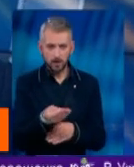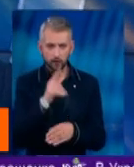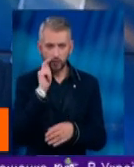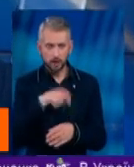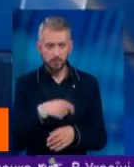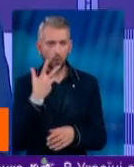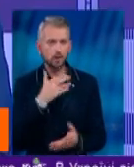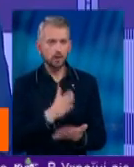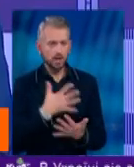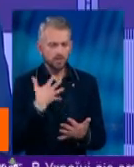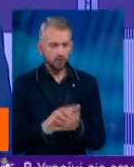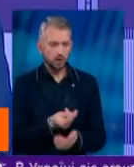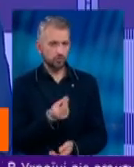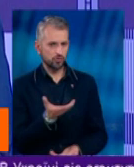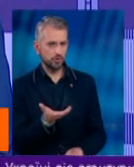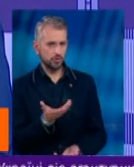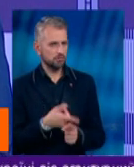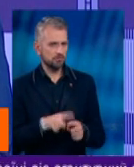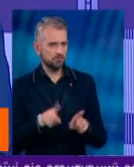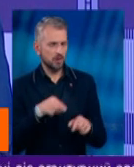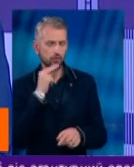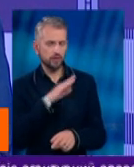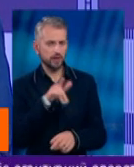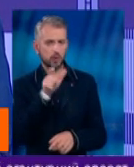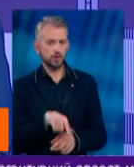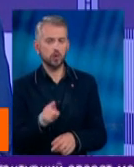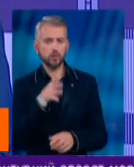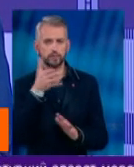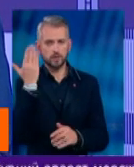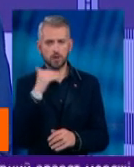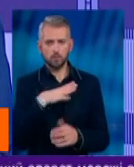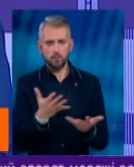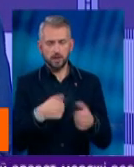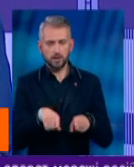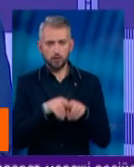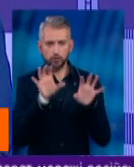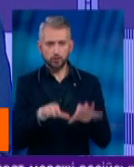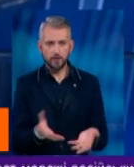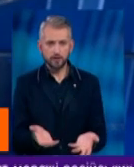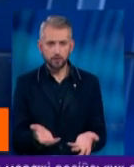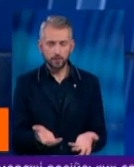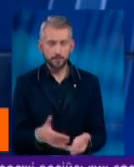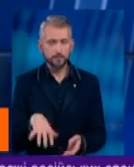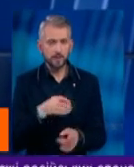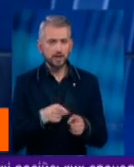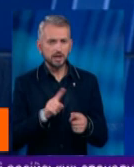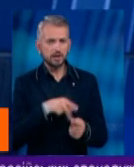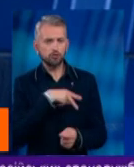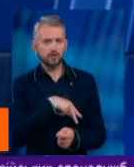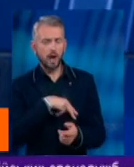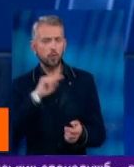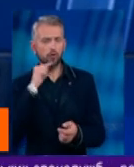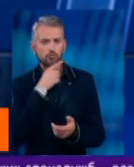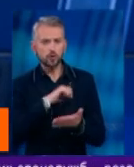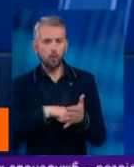наявності своєї грошової одиниці, це також не вина людини, що в свій час було прийнято таке законодавство. Тобто всі ці соціально-економічні